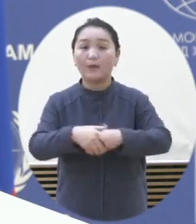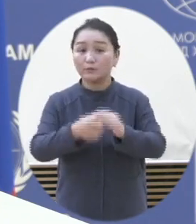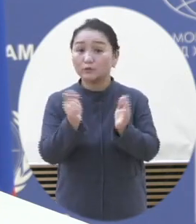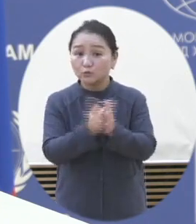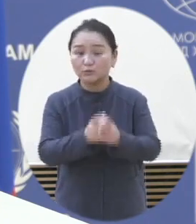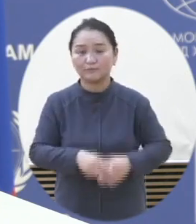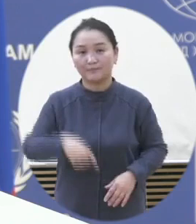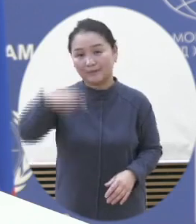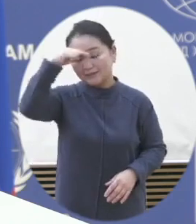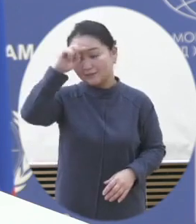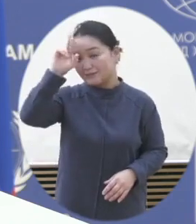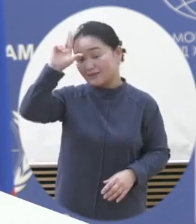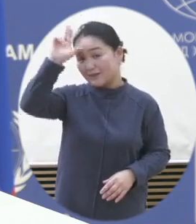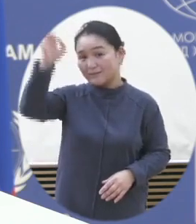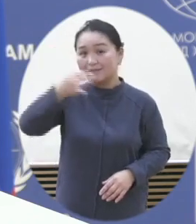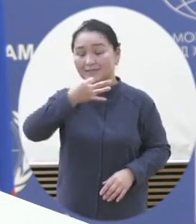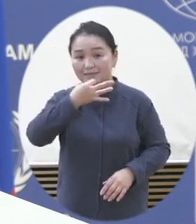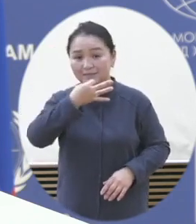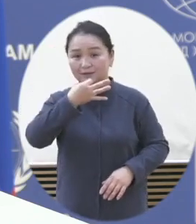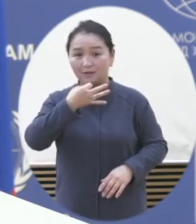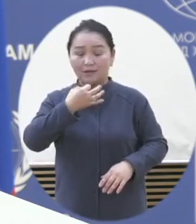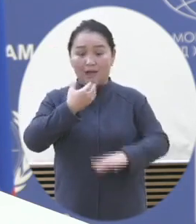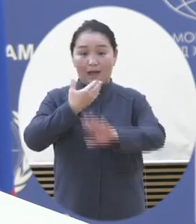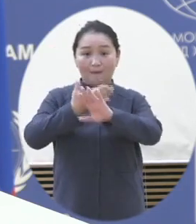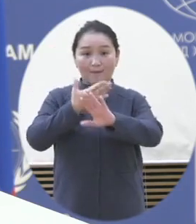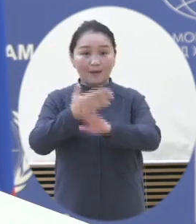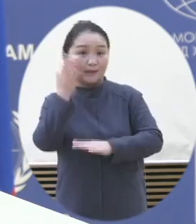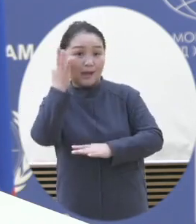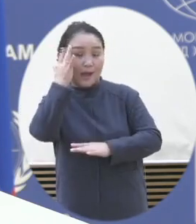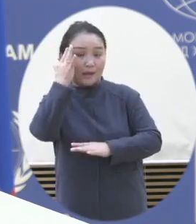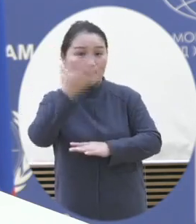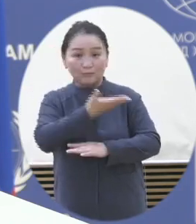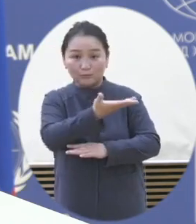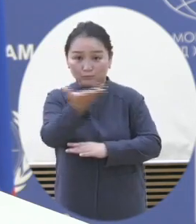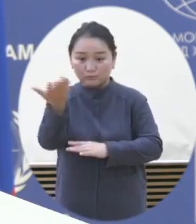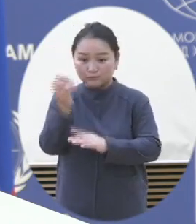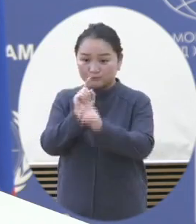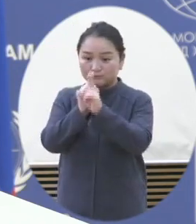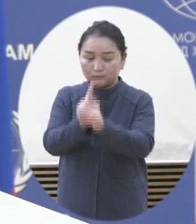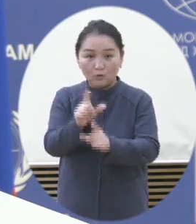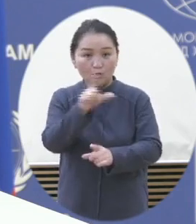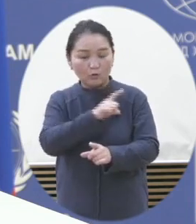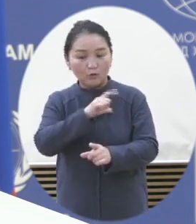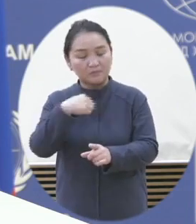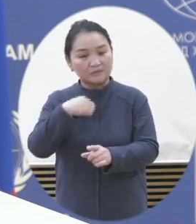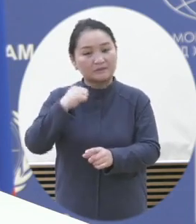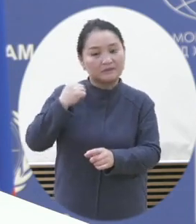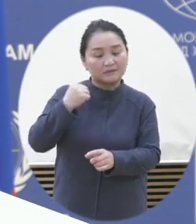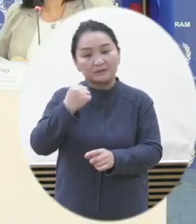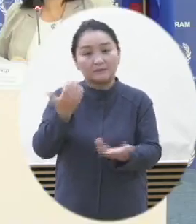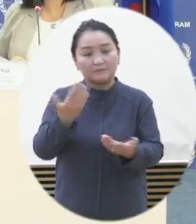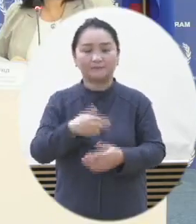яамнаас өгч байгаа үрдсэн сэргийлэх аргуудыг хүм болгон би юуг нь чадчих юм юуг нь чадахгүй байх гэдэг дээр дүгнэлт хийгээд одоо суралцаараа гэж одоо